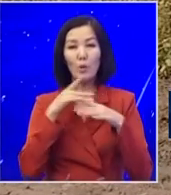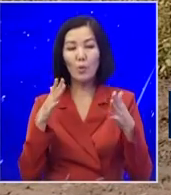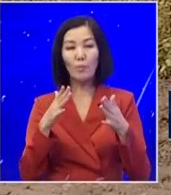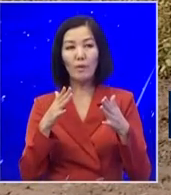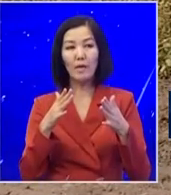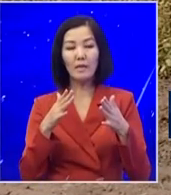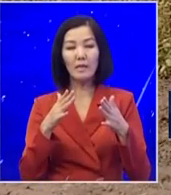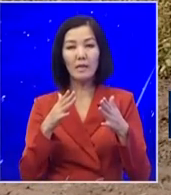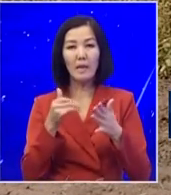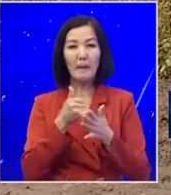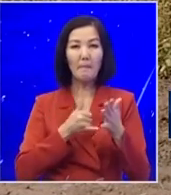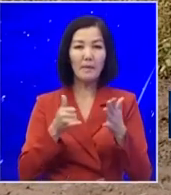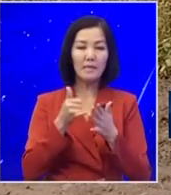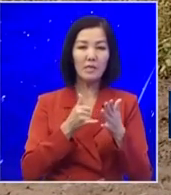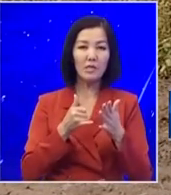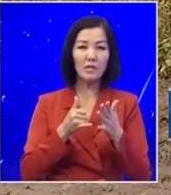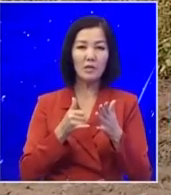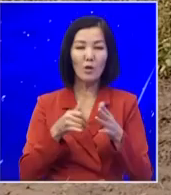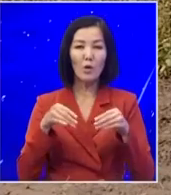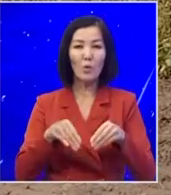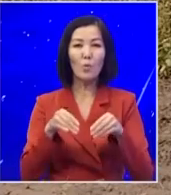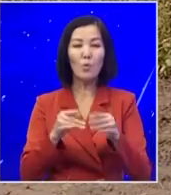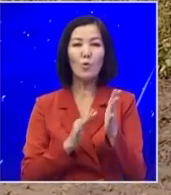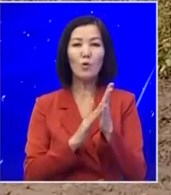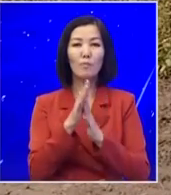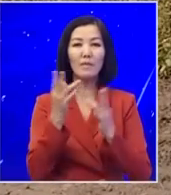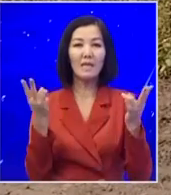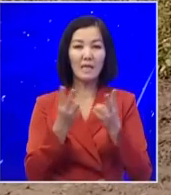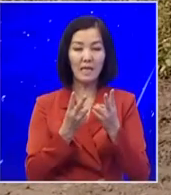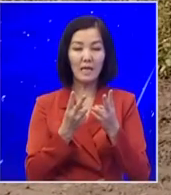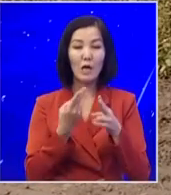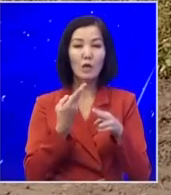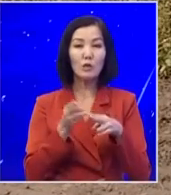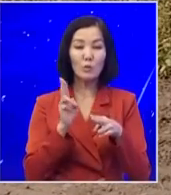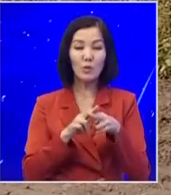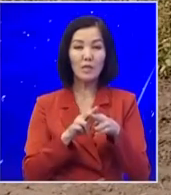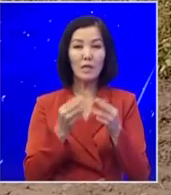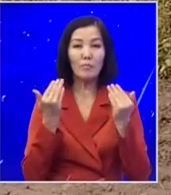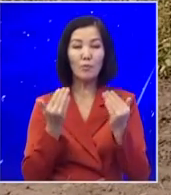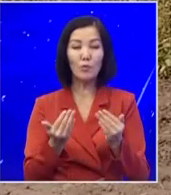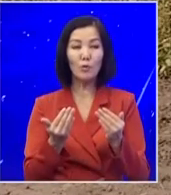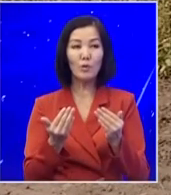масличный культурадың өнімдері керек болып тұр. Сондықтан бүгін